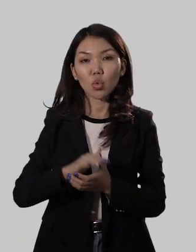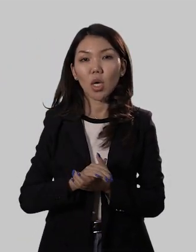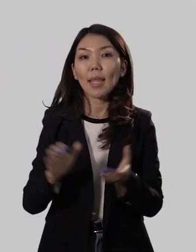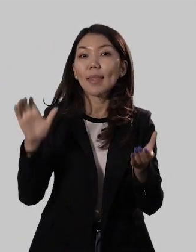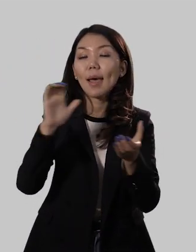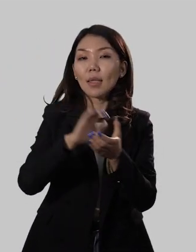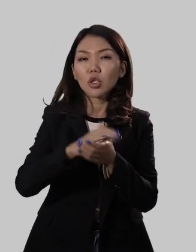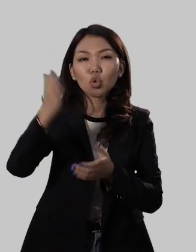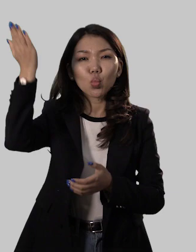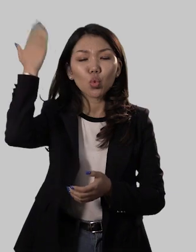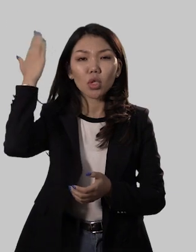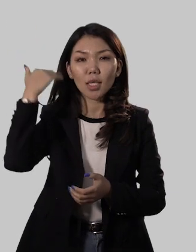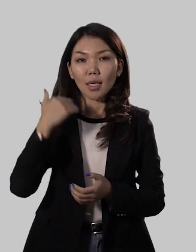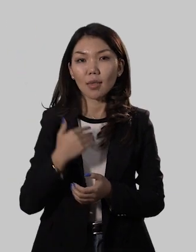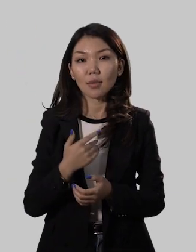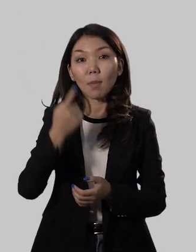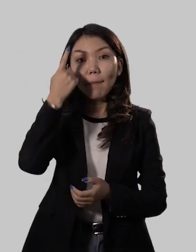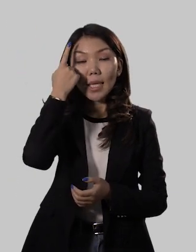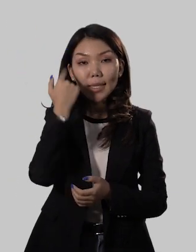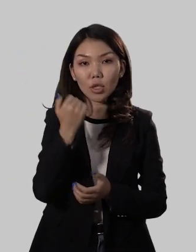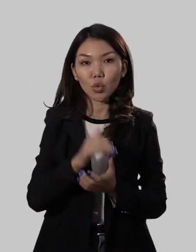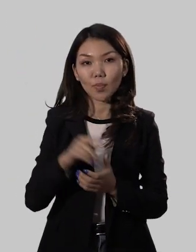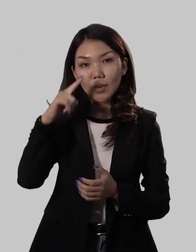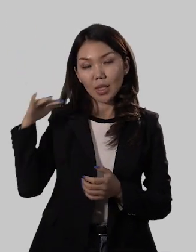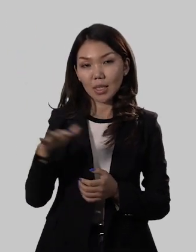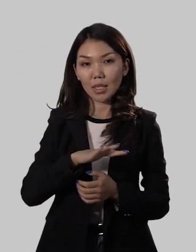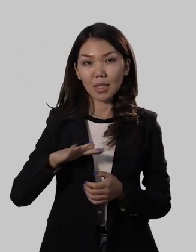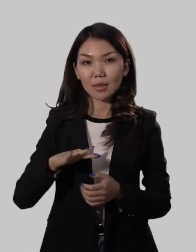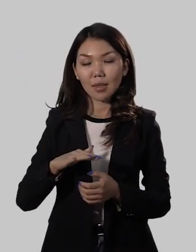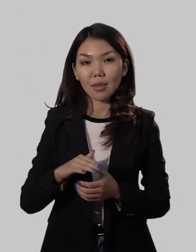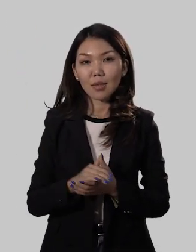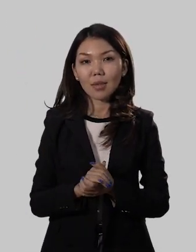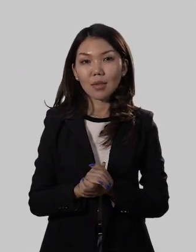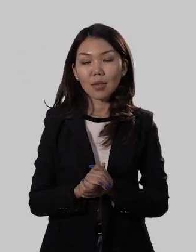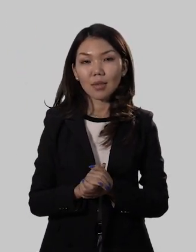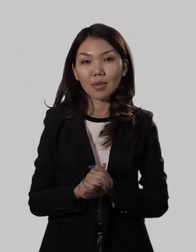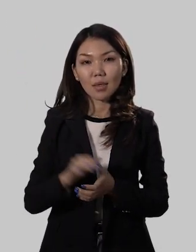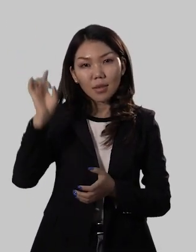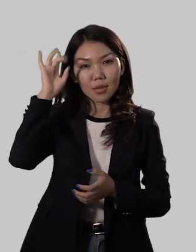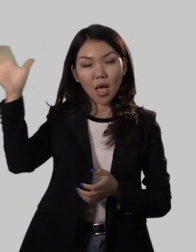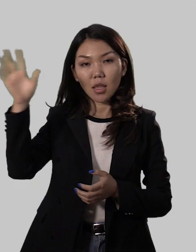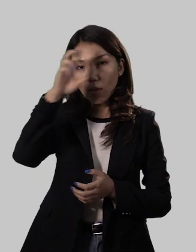тааныш, мурдатан белгилүү. Кыргызстан таанымал өлкө.